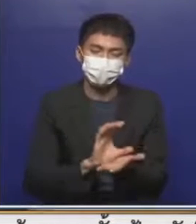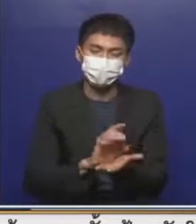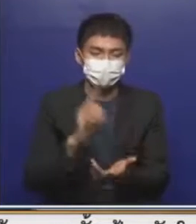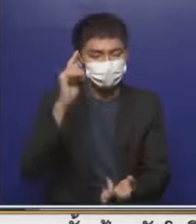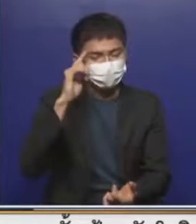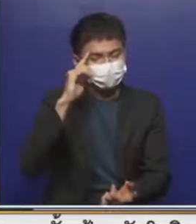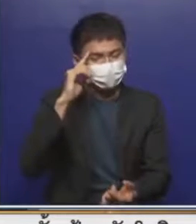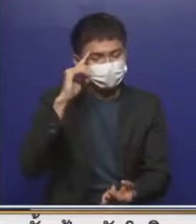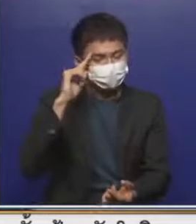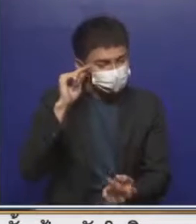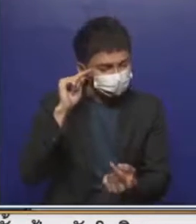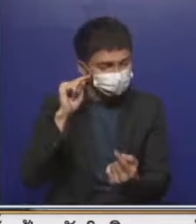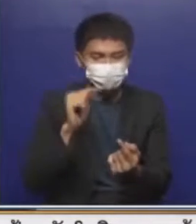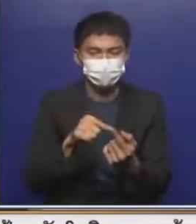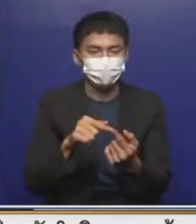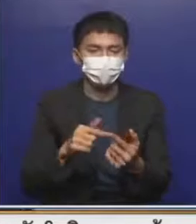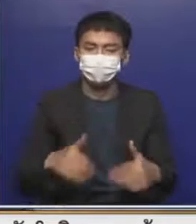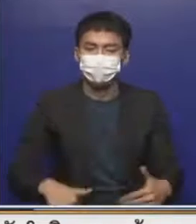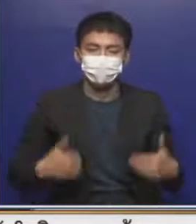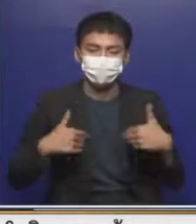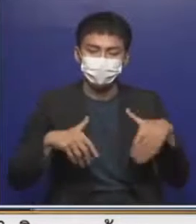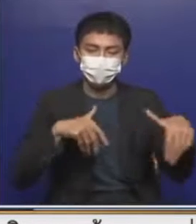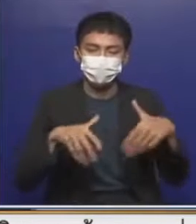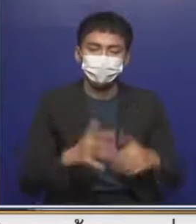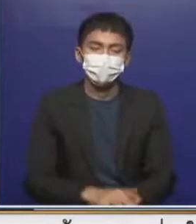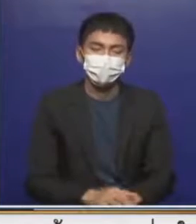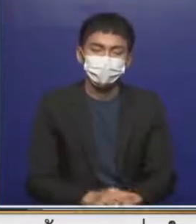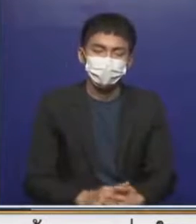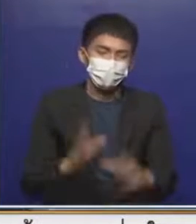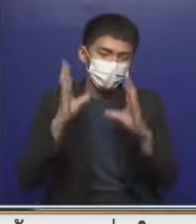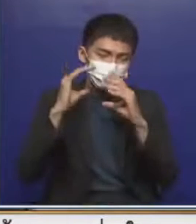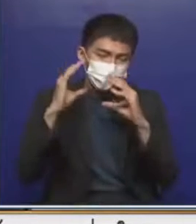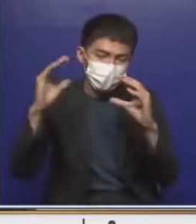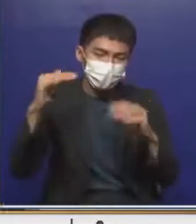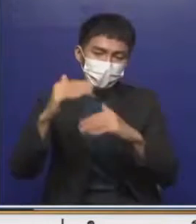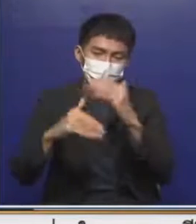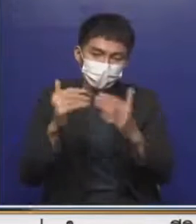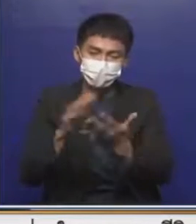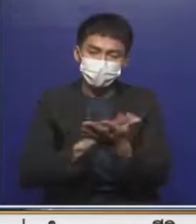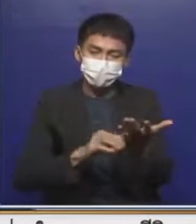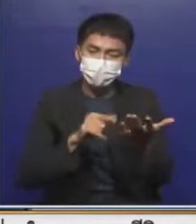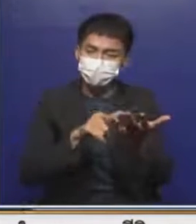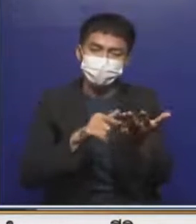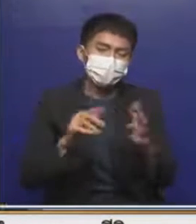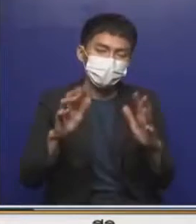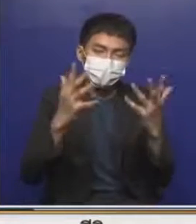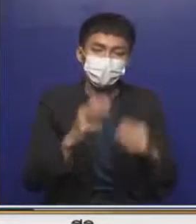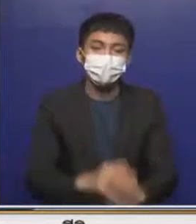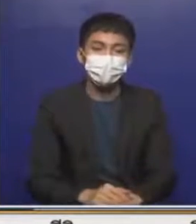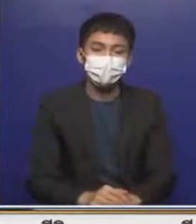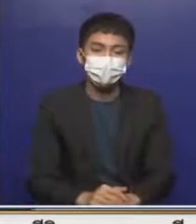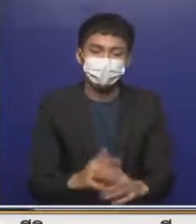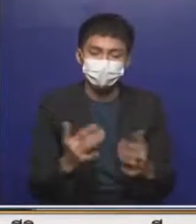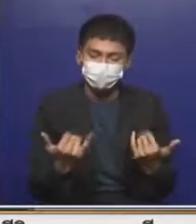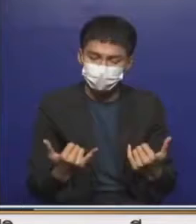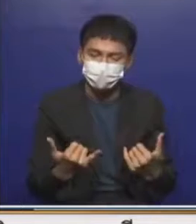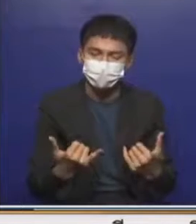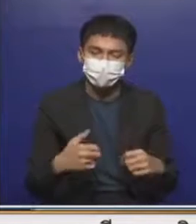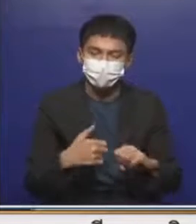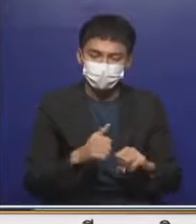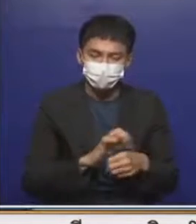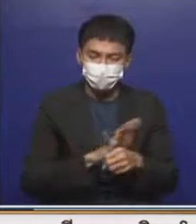ต้ผลเชิญหน้ากัความยากลบาก